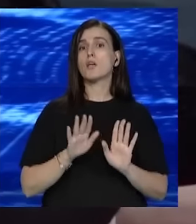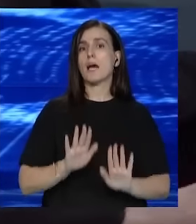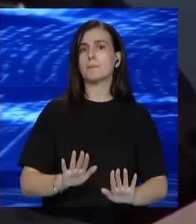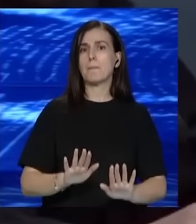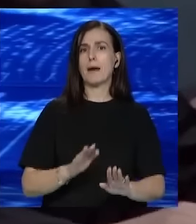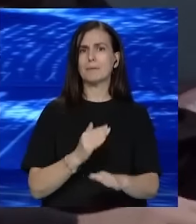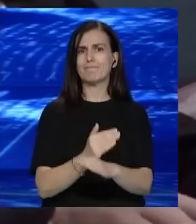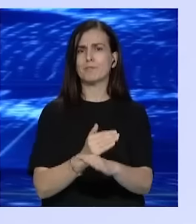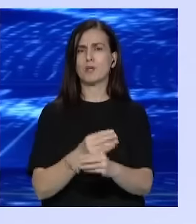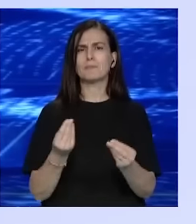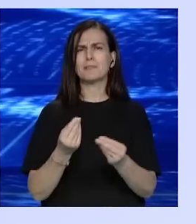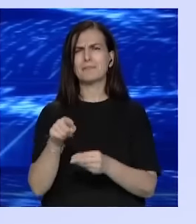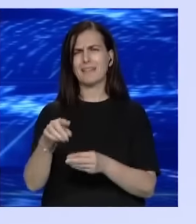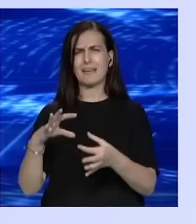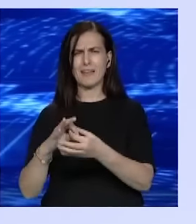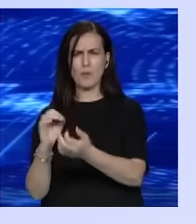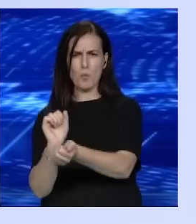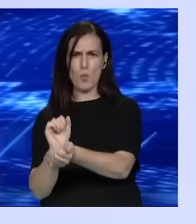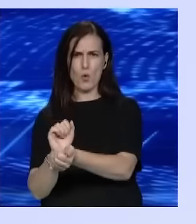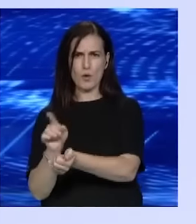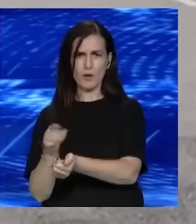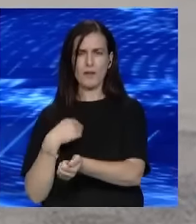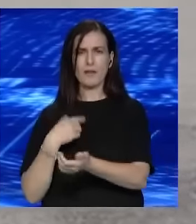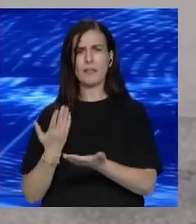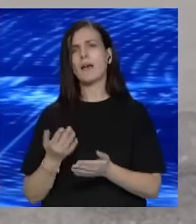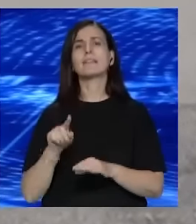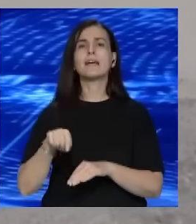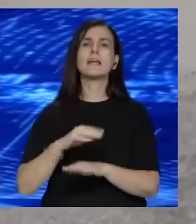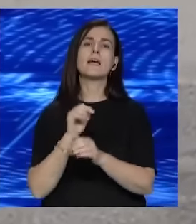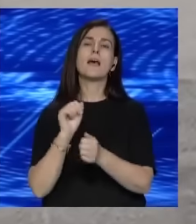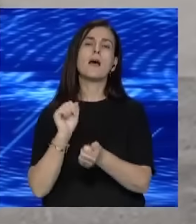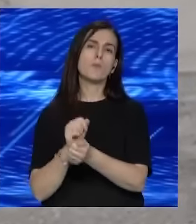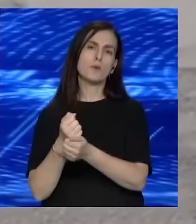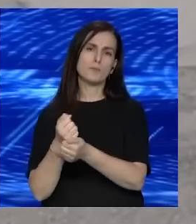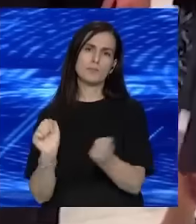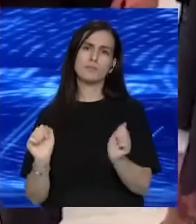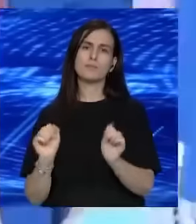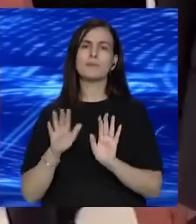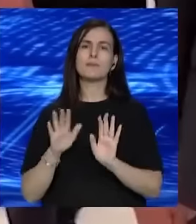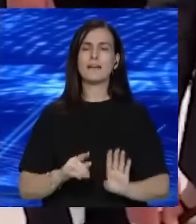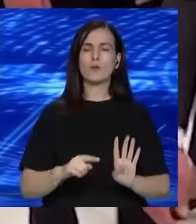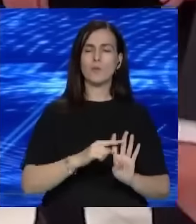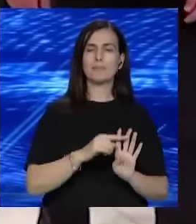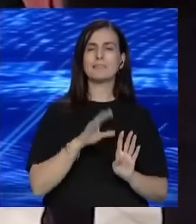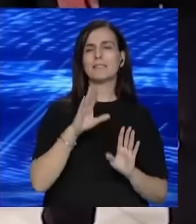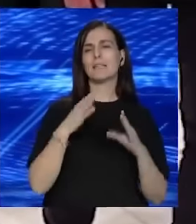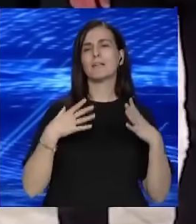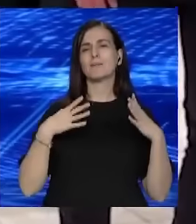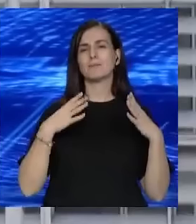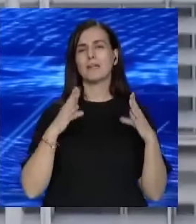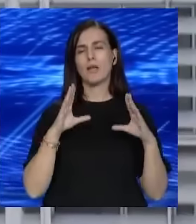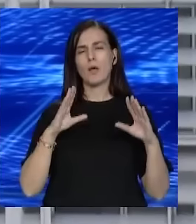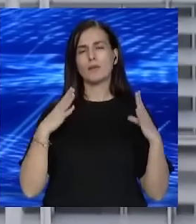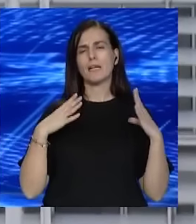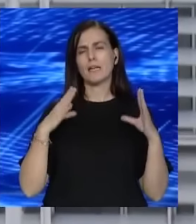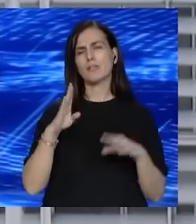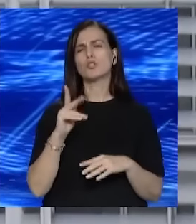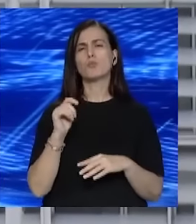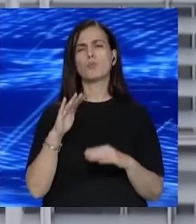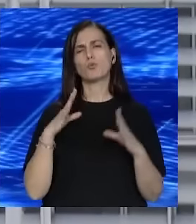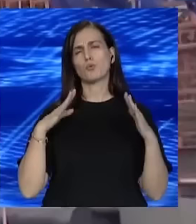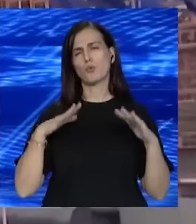të Fredi Belerit, zgjedhja e tij eurodeputet dhe lirimi i parakoshëm nga burgu, duke se ka zbutur kryeministri Mitsotakis dhe dje ambasadori grek